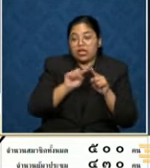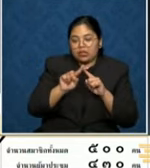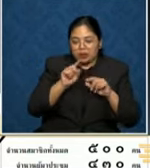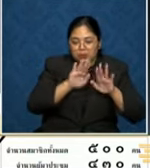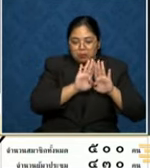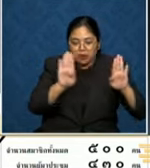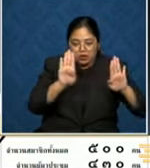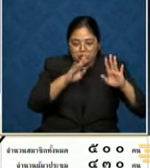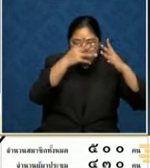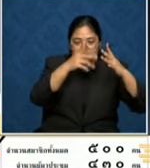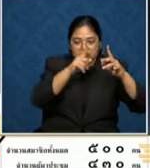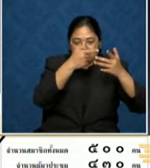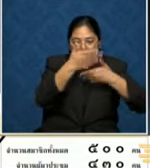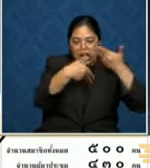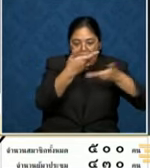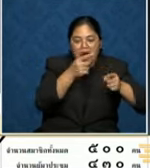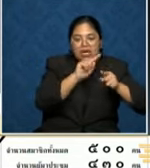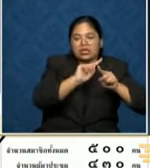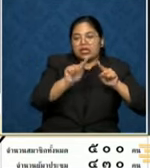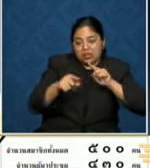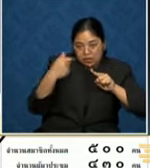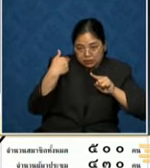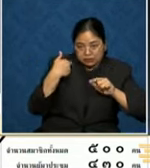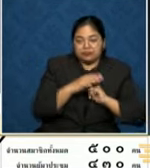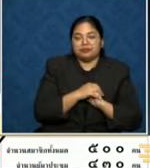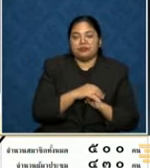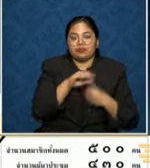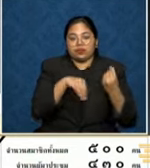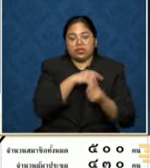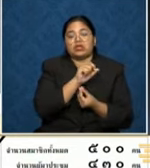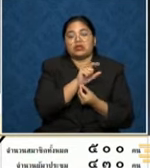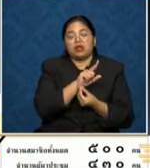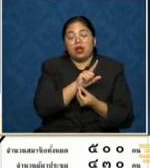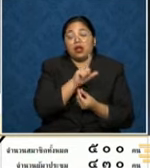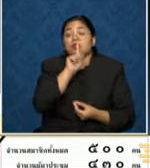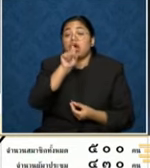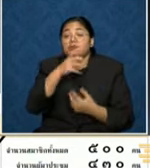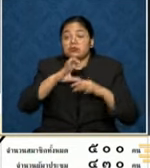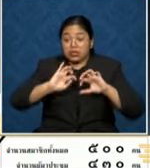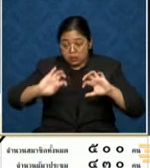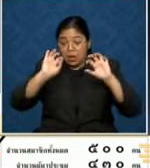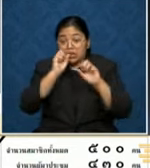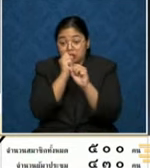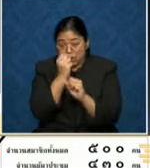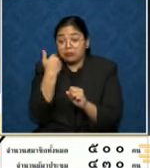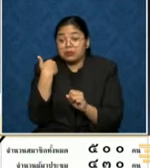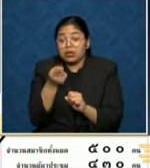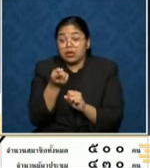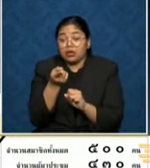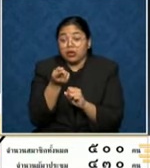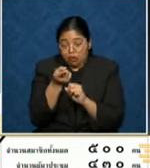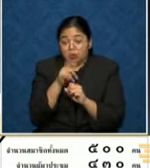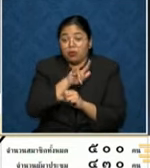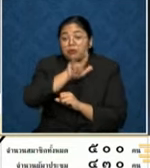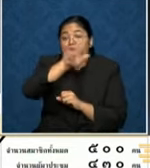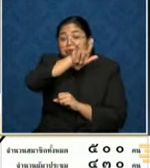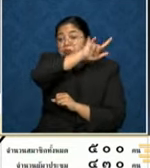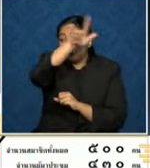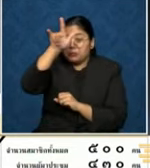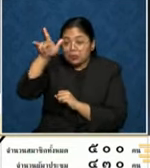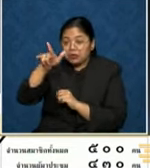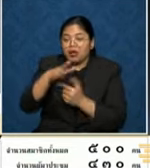พื่อเศรษฐกิจใหม่ๆถามว่ารัฐบาลทำไหมครับท่านนายกรัฐมนตรีเดินทางไปต่างประเทศก็คือมี